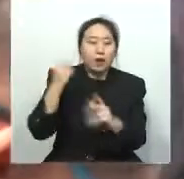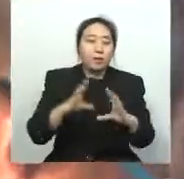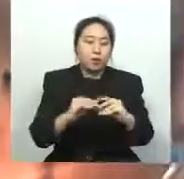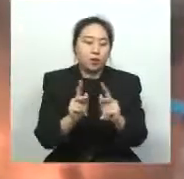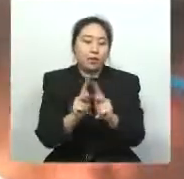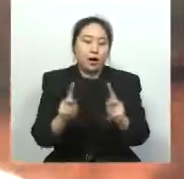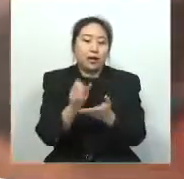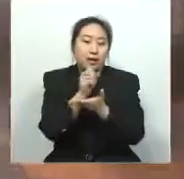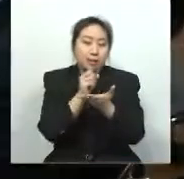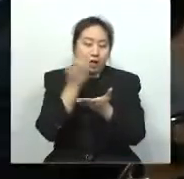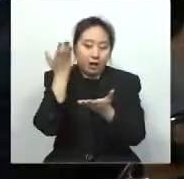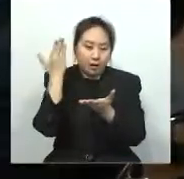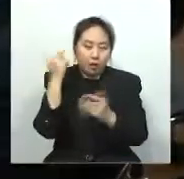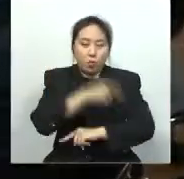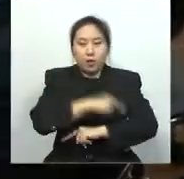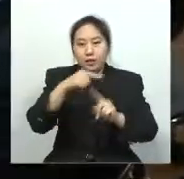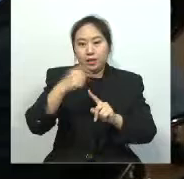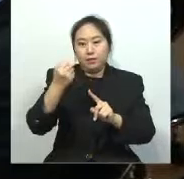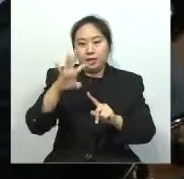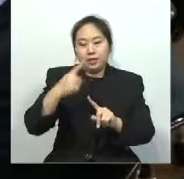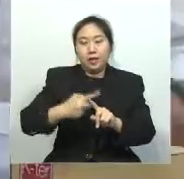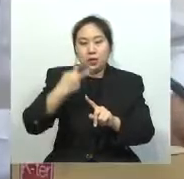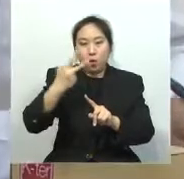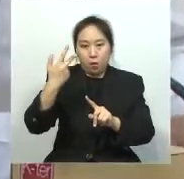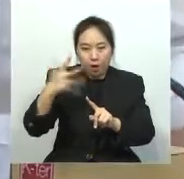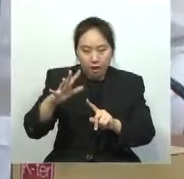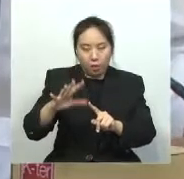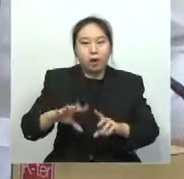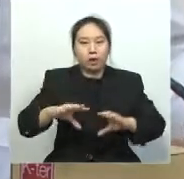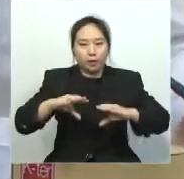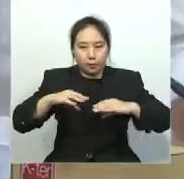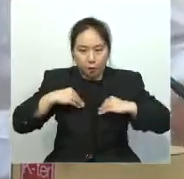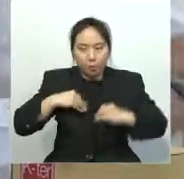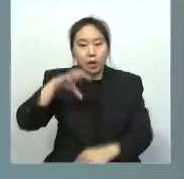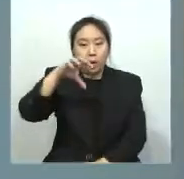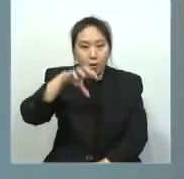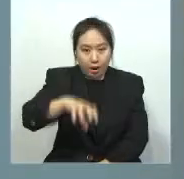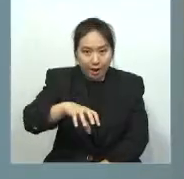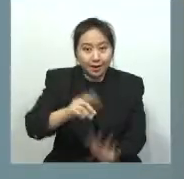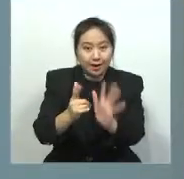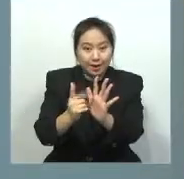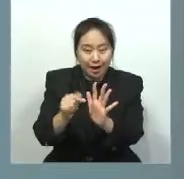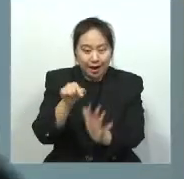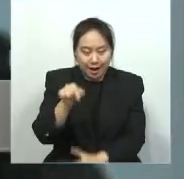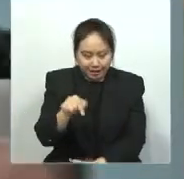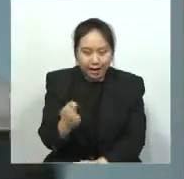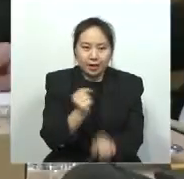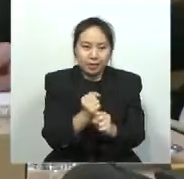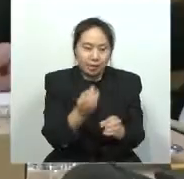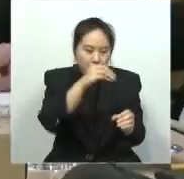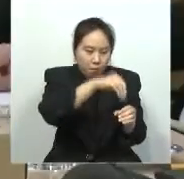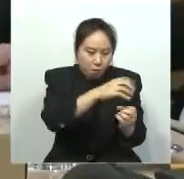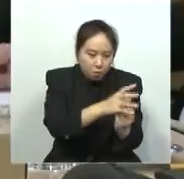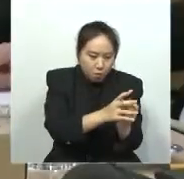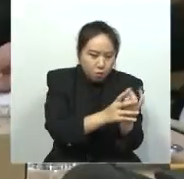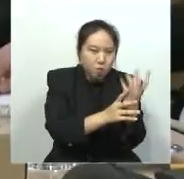ยาเสพติดให้โทษไปเมื่อวันที่14กุมภาพันธ์ที่ผ่านมาอนุญาตให้องค์การเภสัชกรรมทำการปลูกกัญชาทางการแพทย์ได้สำห